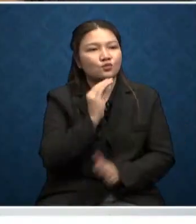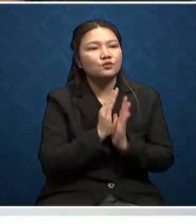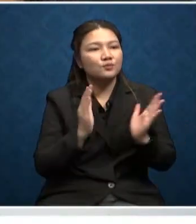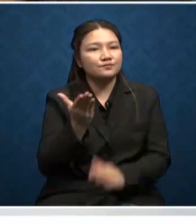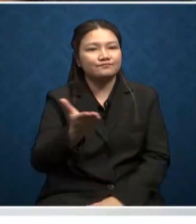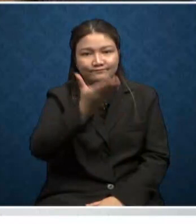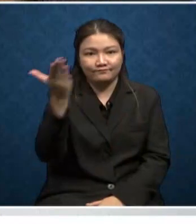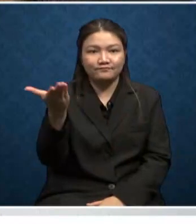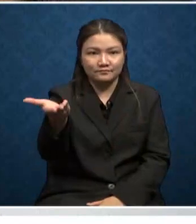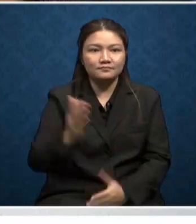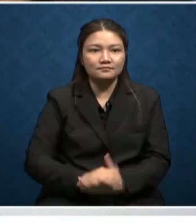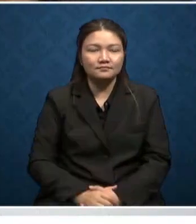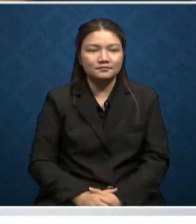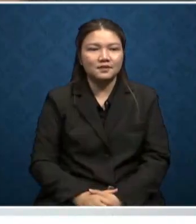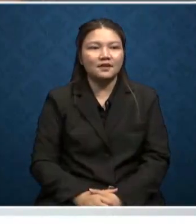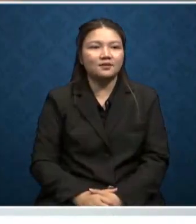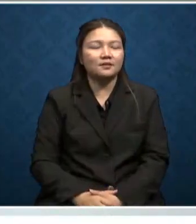ครับ